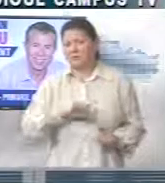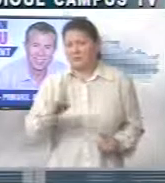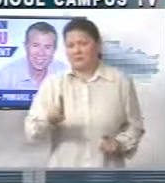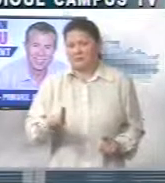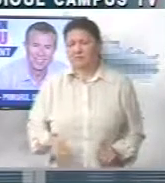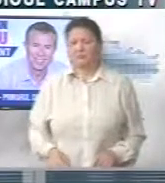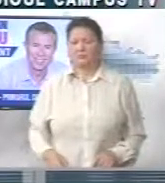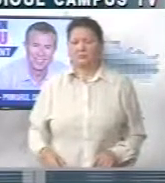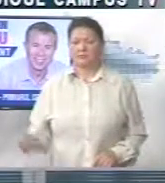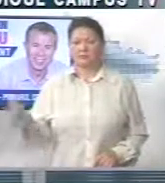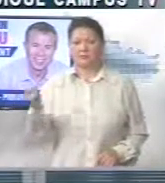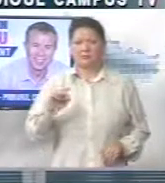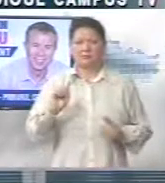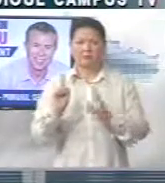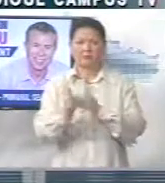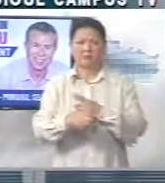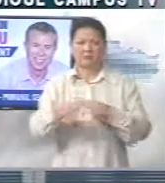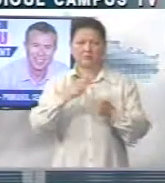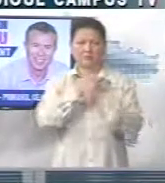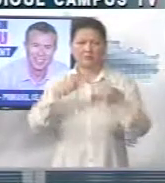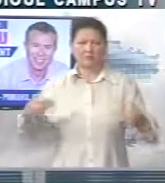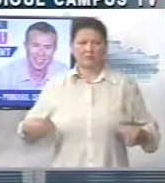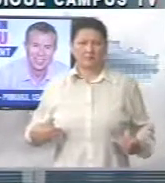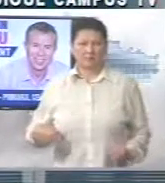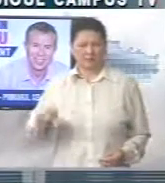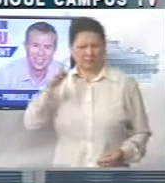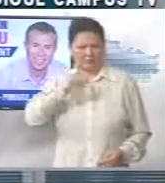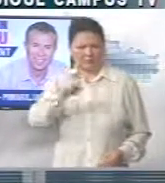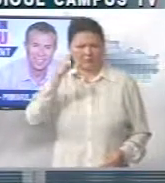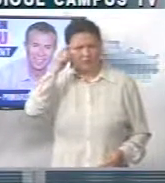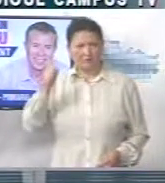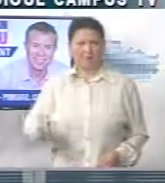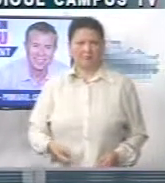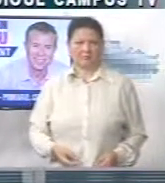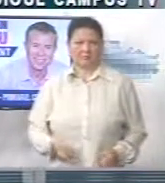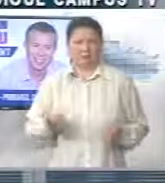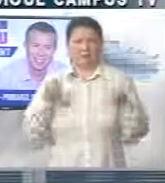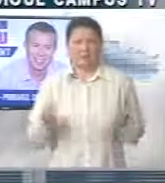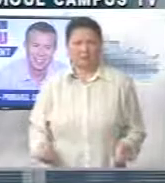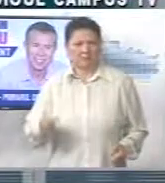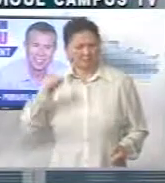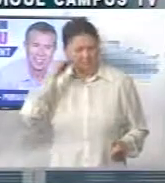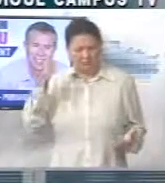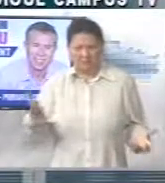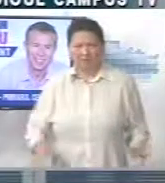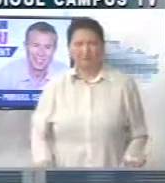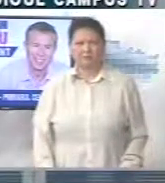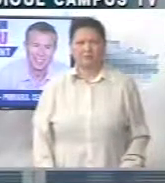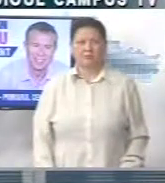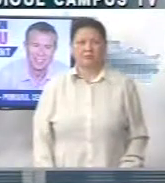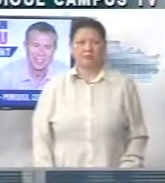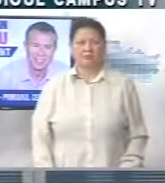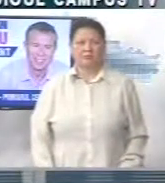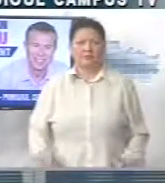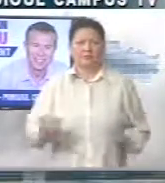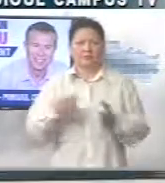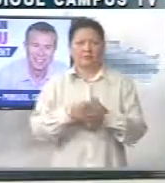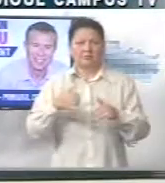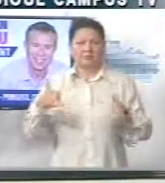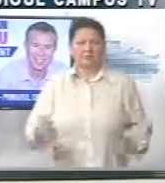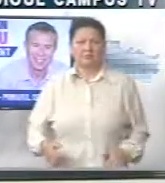problemă sau o avere să nu poți să modernizezi niște peroane. Nu cred. Până acum se pare